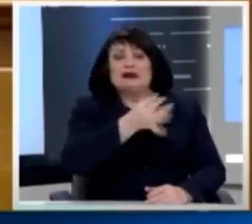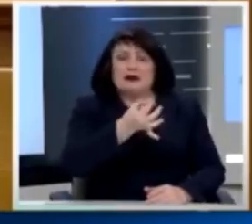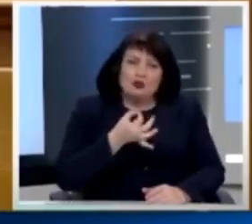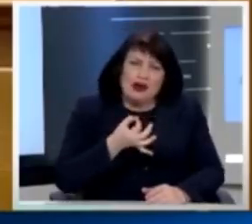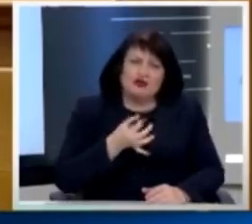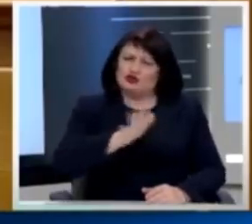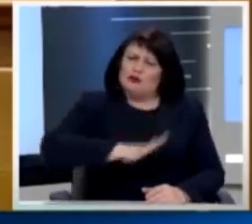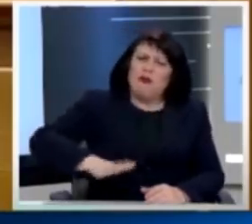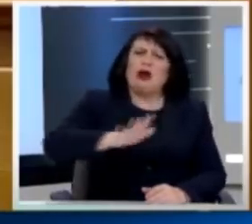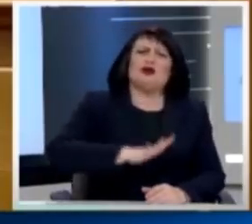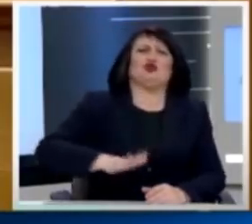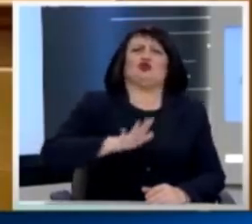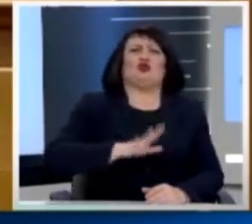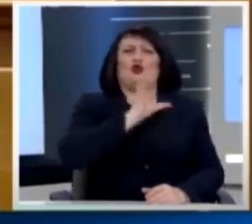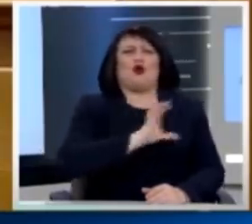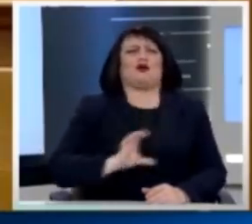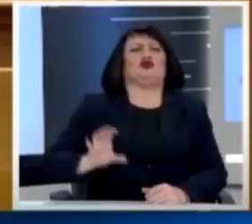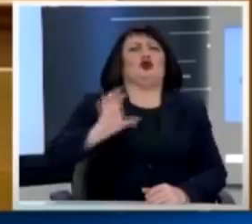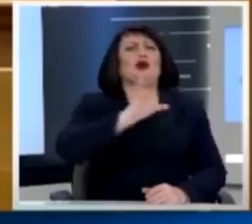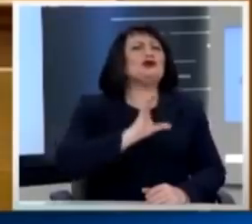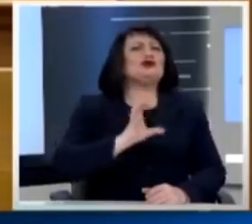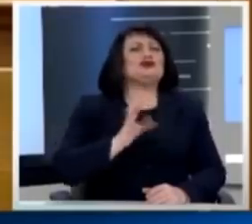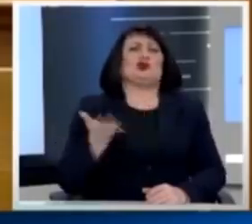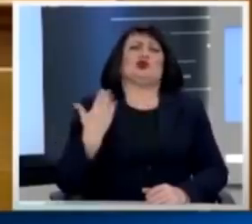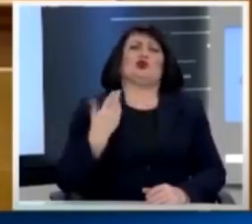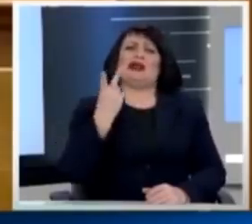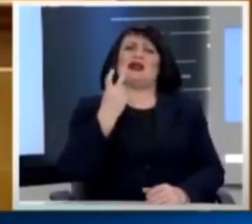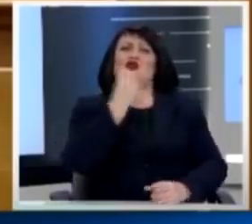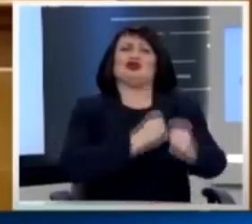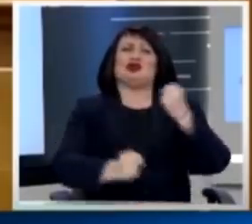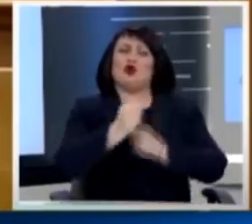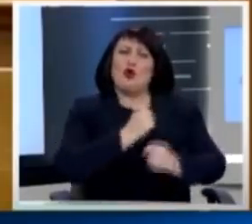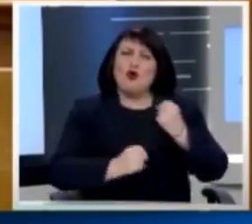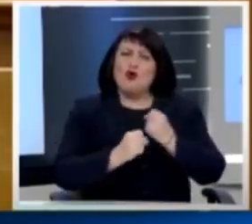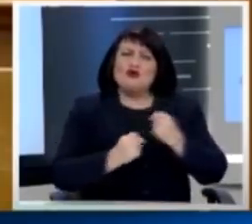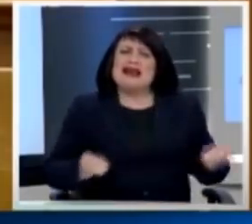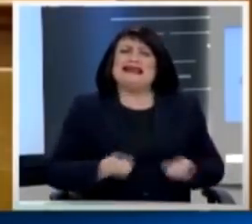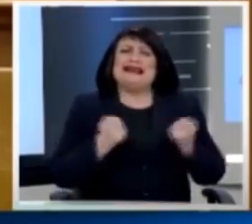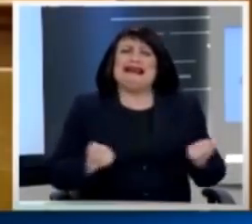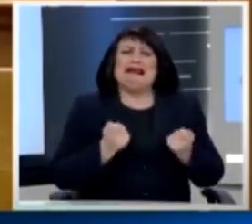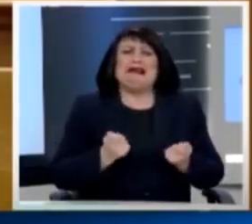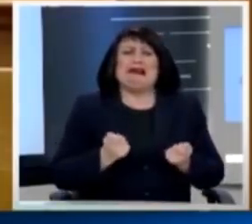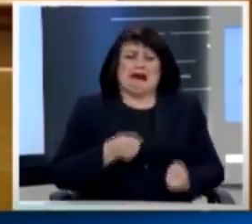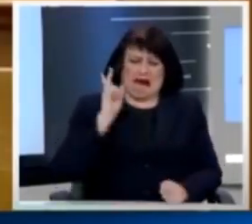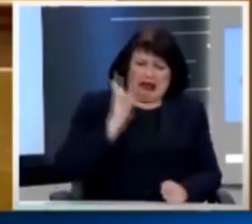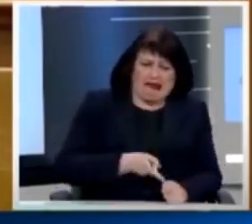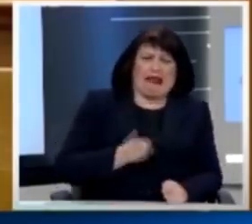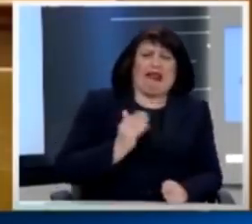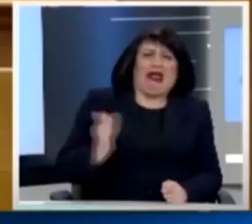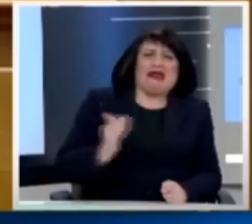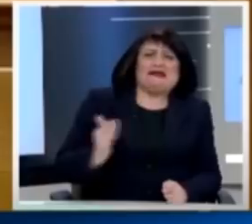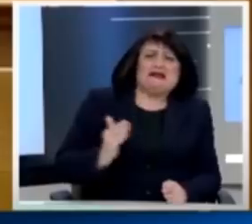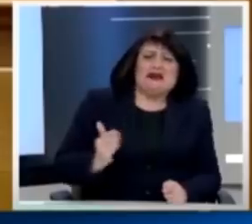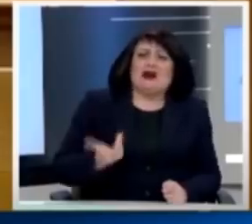δεν ισχύει όπως λέτε ότι παντού σε όλες τις χώρες τα τελευταία 20 χρόνια κυριαρχεί η επάρατη δεξιά, που δήθεν